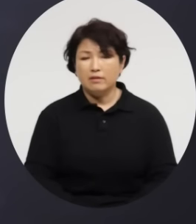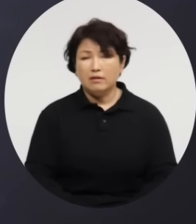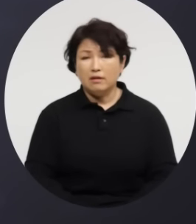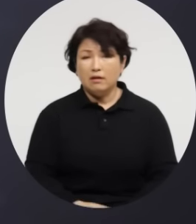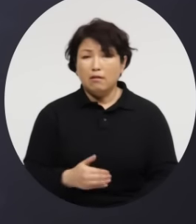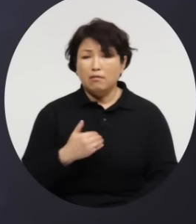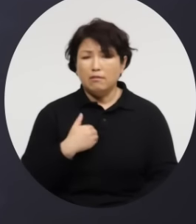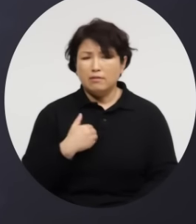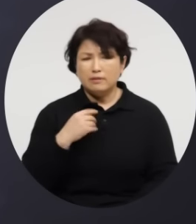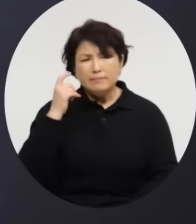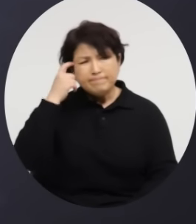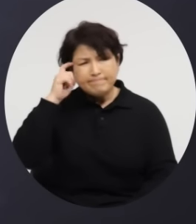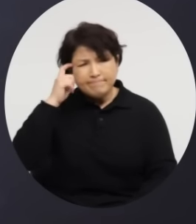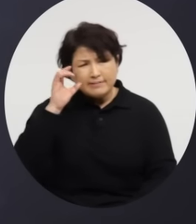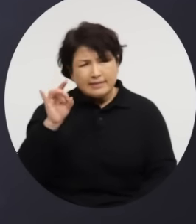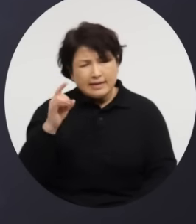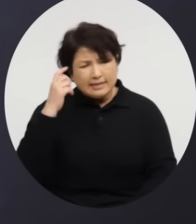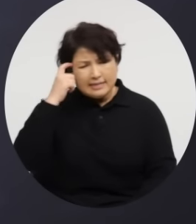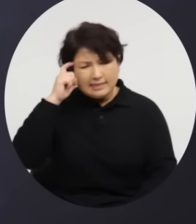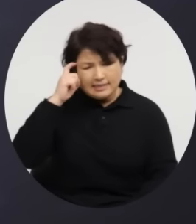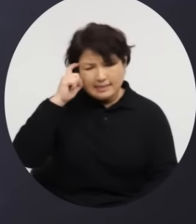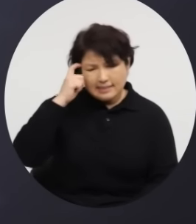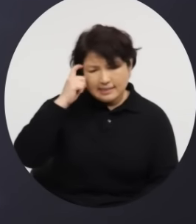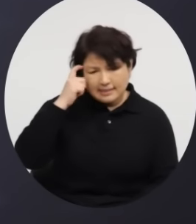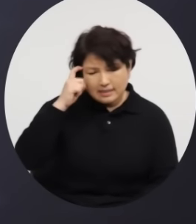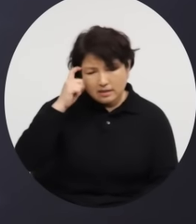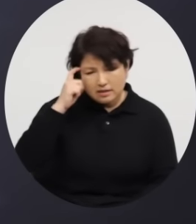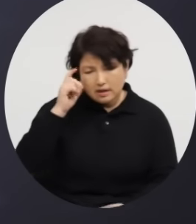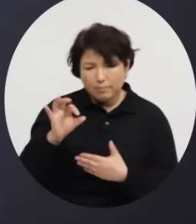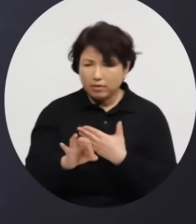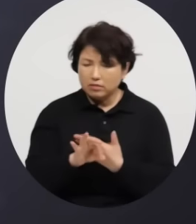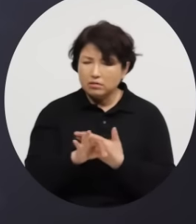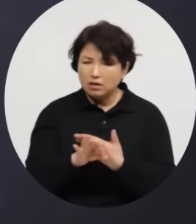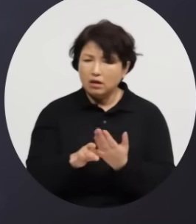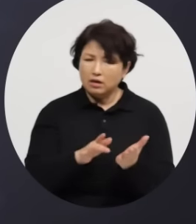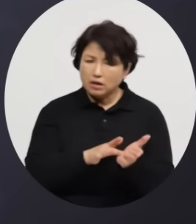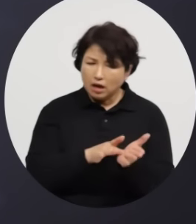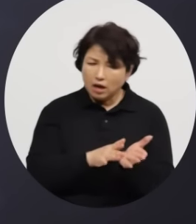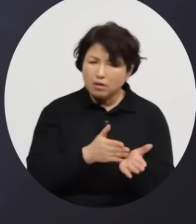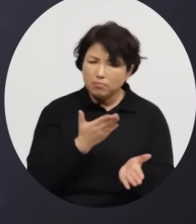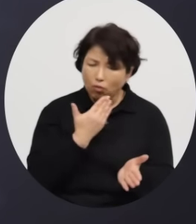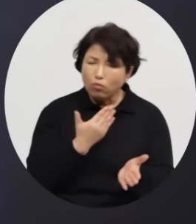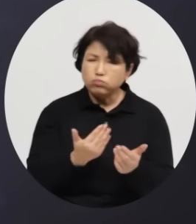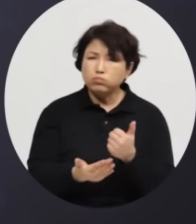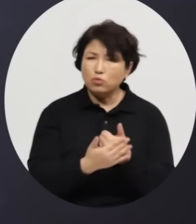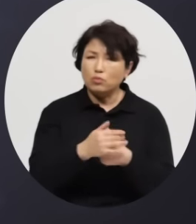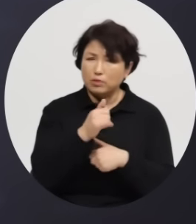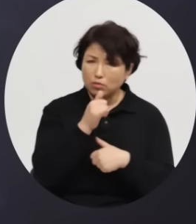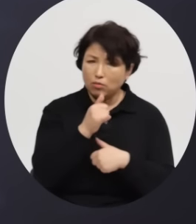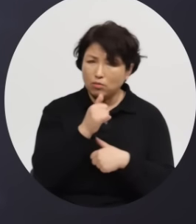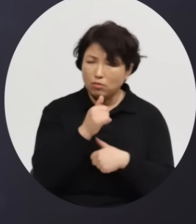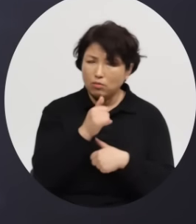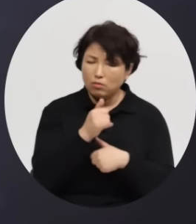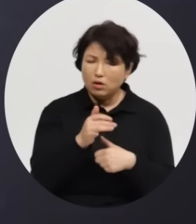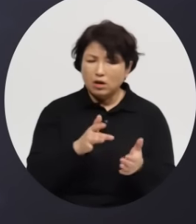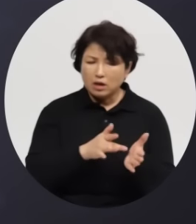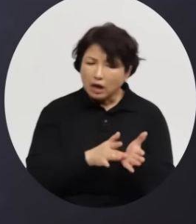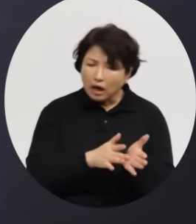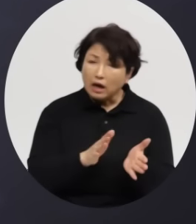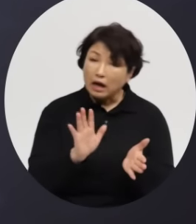아주 심하면 약물의 도움이 좀 필요하다. 뭐 약물까지 아니면 상담 치료를